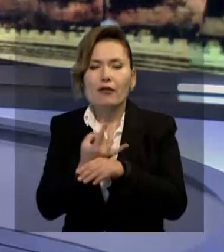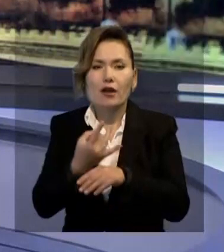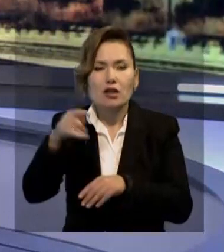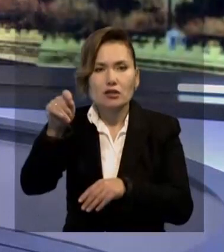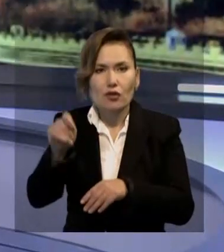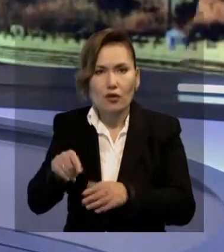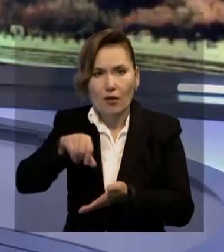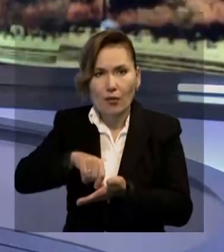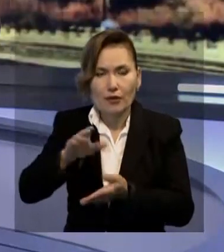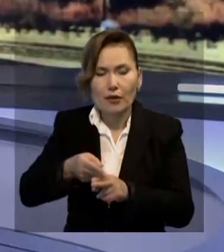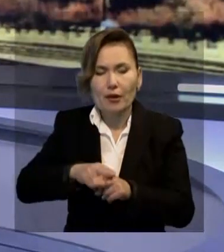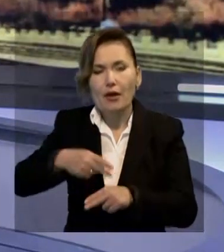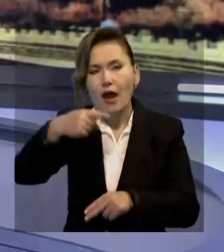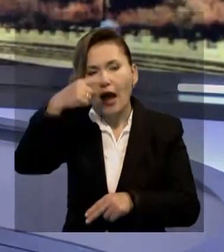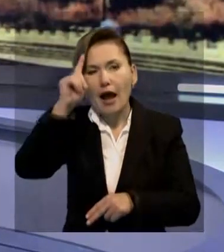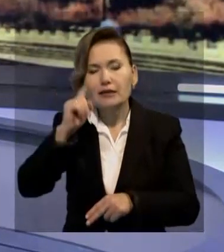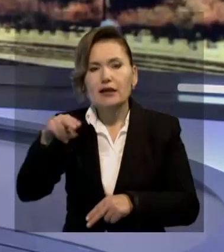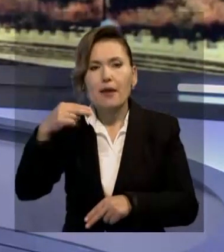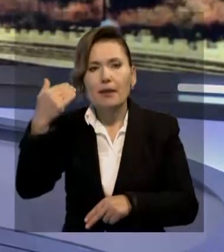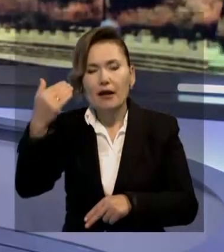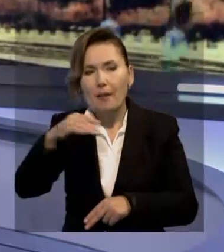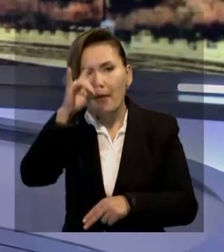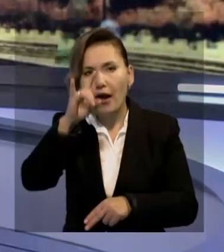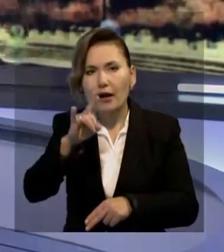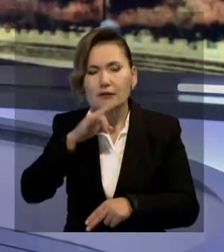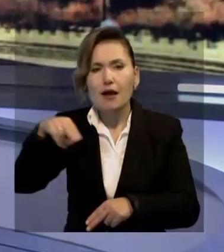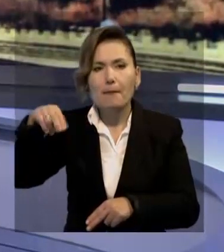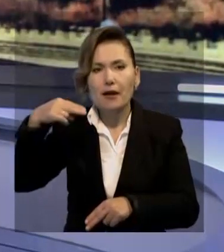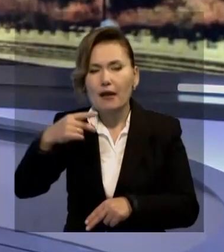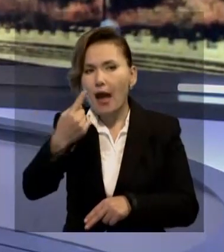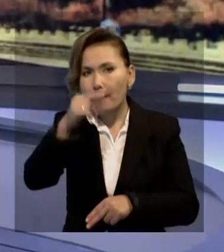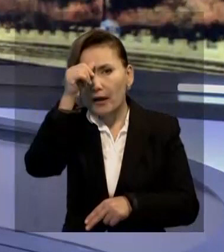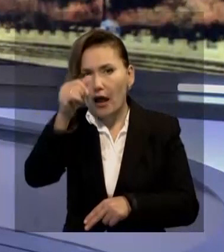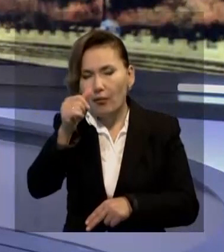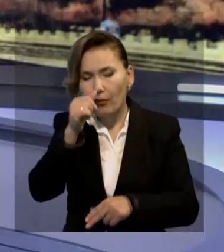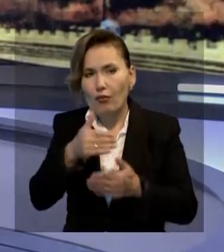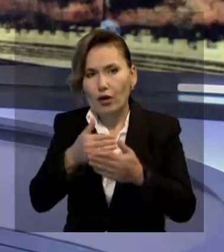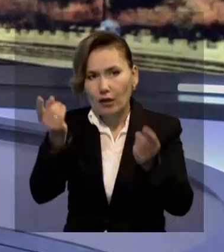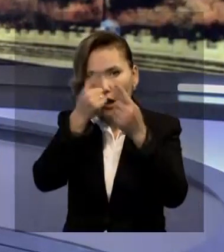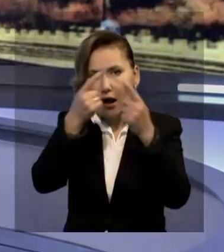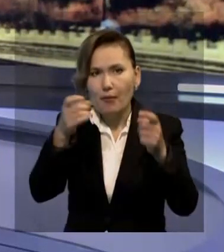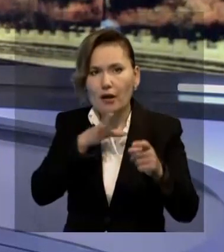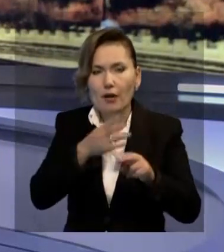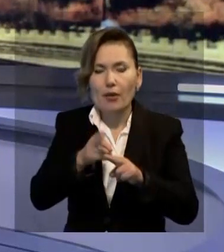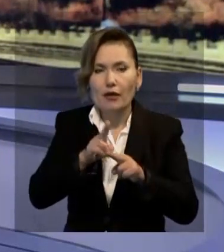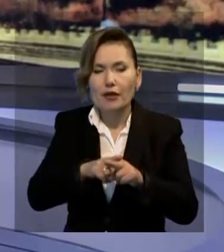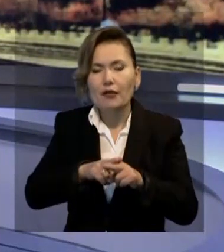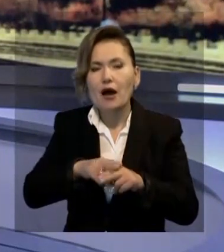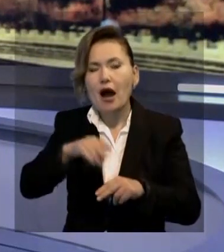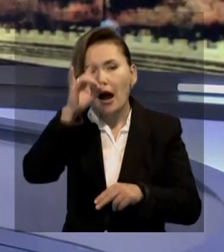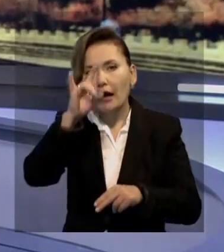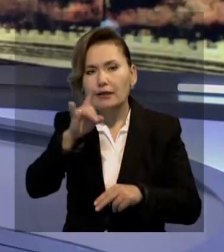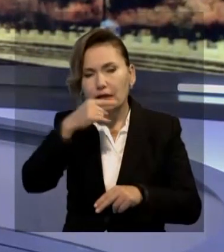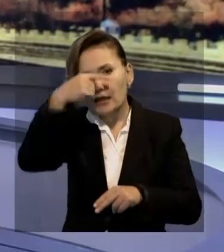болмақ. Әзербайжан президенті Ильхам Алиев Қазақстандық әріптесінің келетінін осыдан бір ай бұрын хабарлаған. Бұл кездесу бауырластық байланысқа